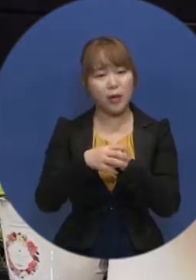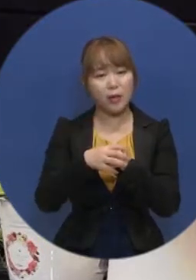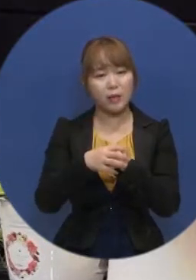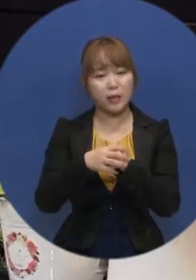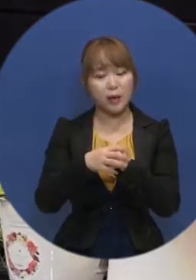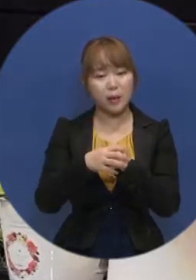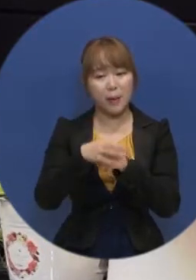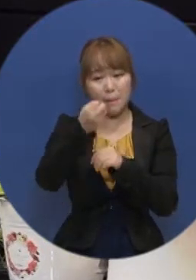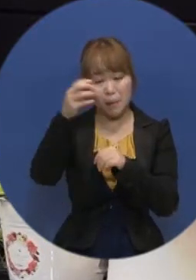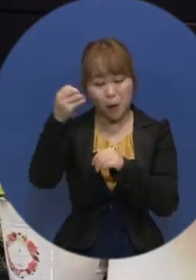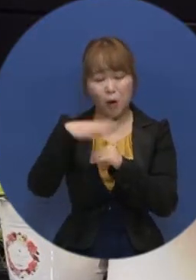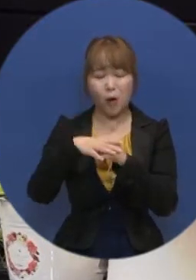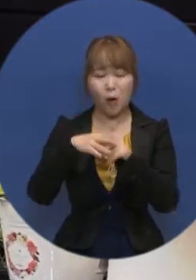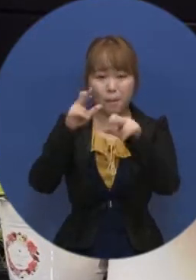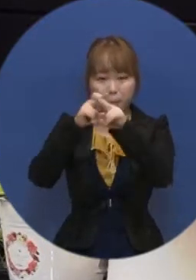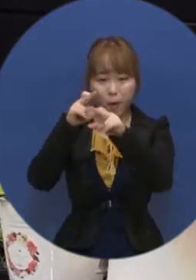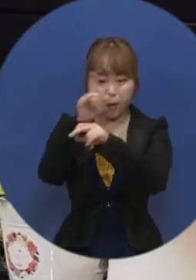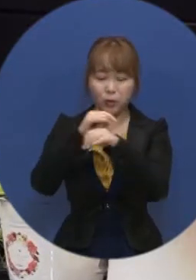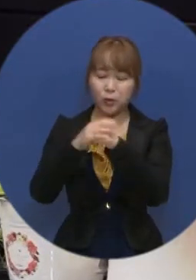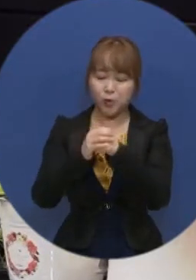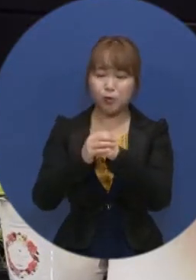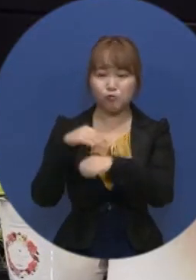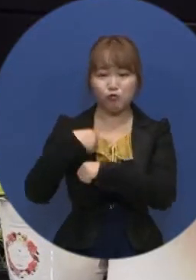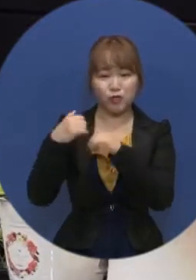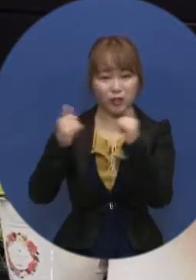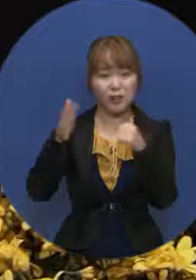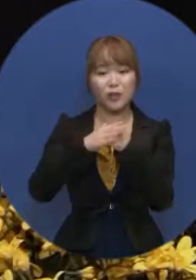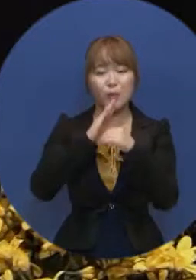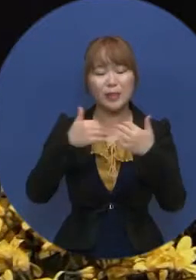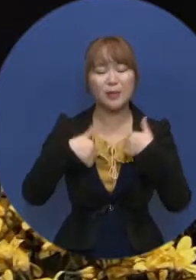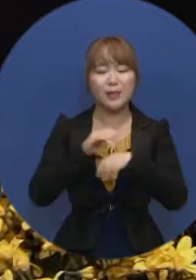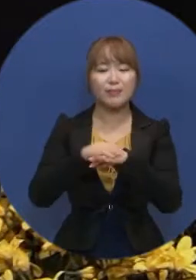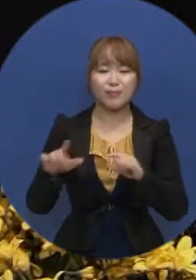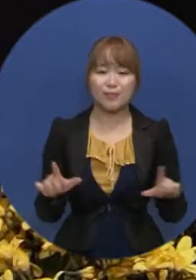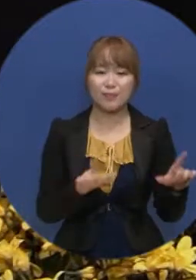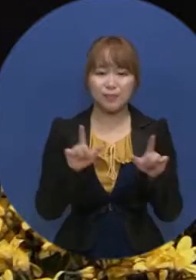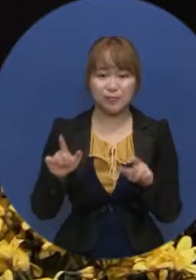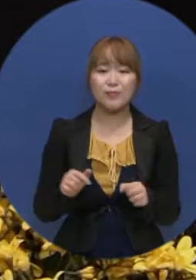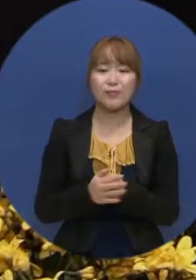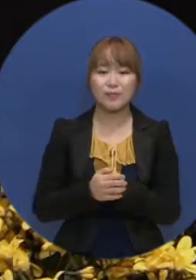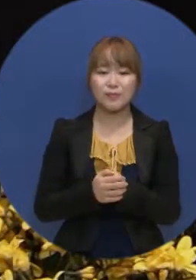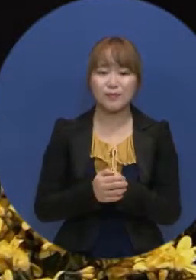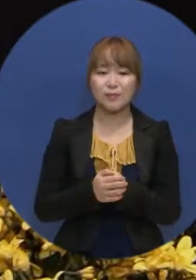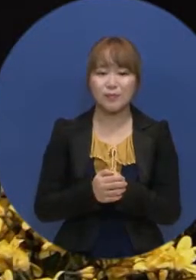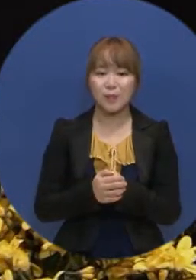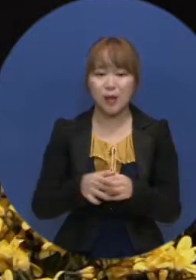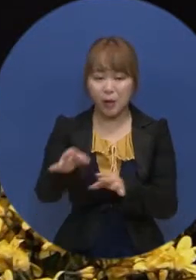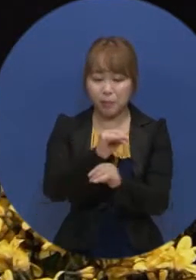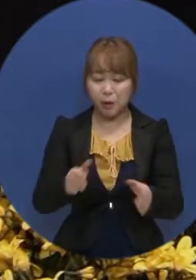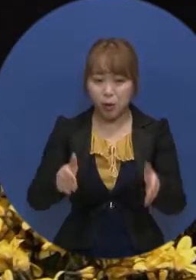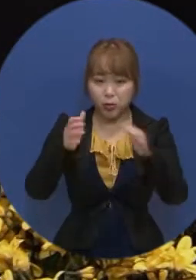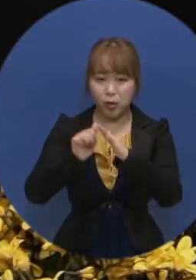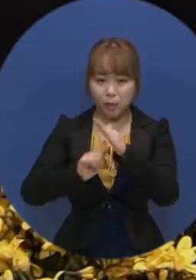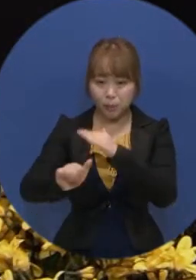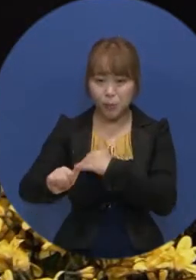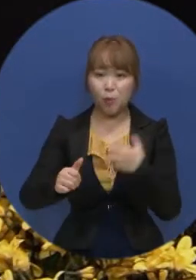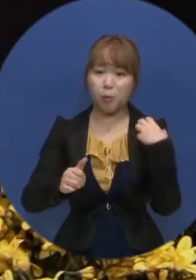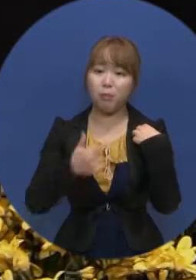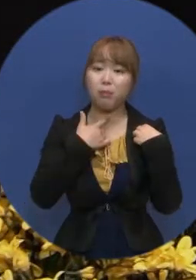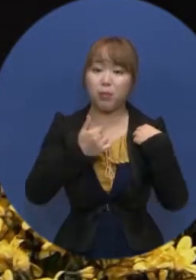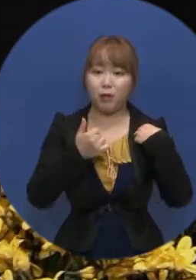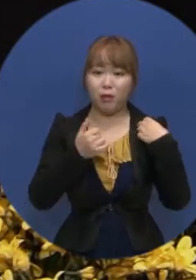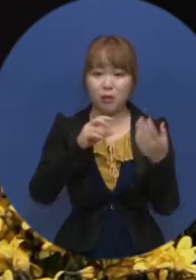아주 즐겁게 잘 지냈습니다. 네. 네. 그 백화점 대표님까지 하셨을